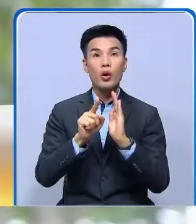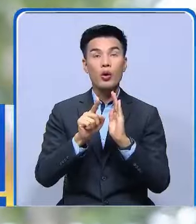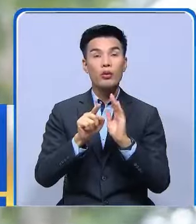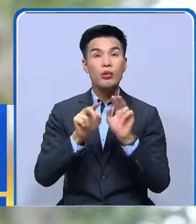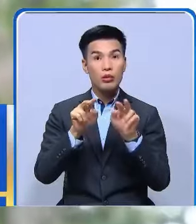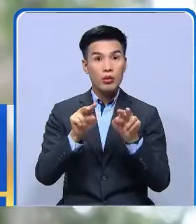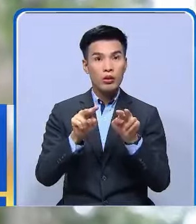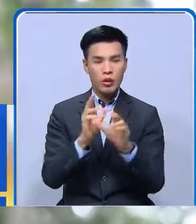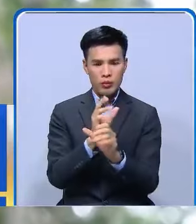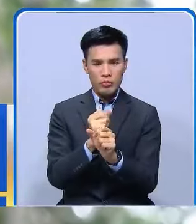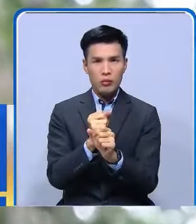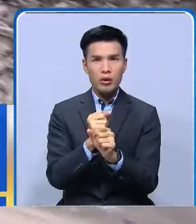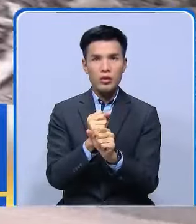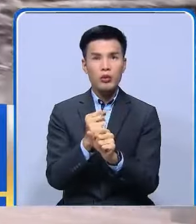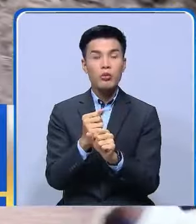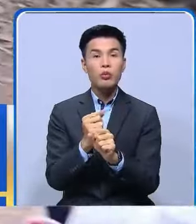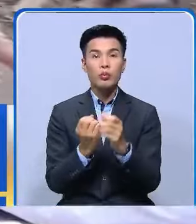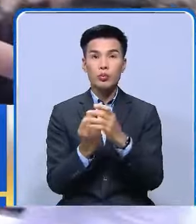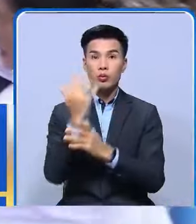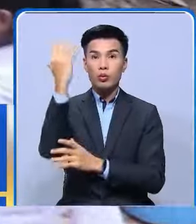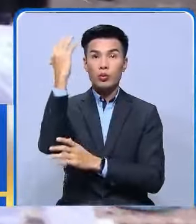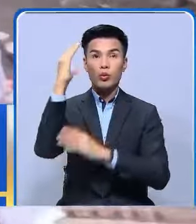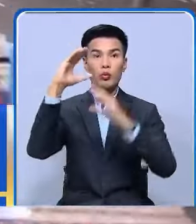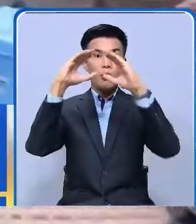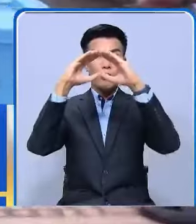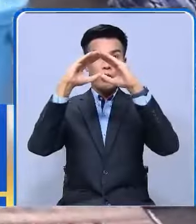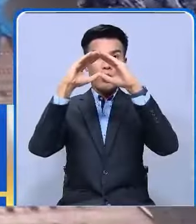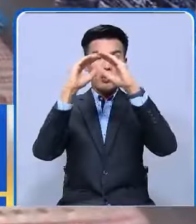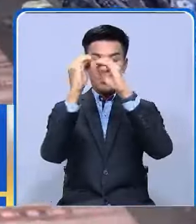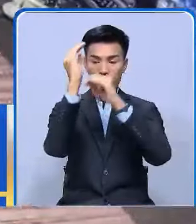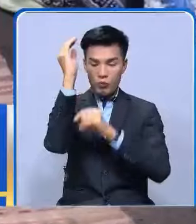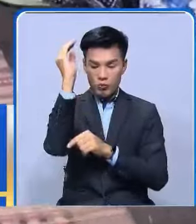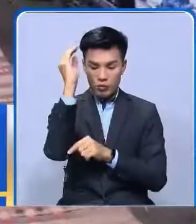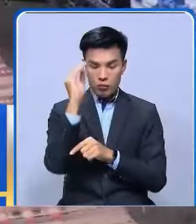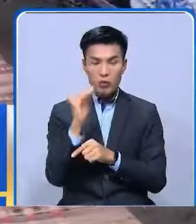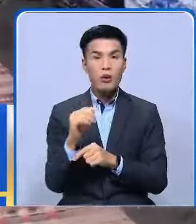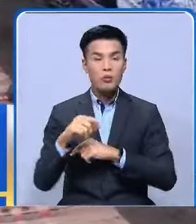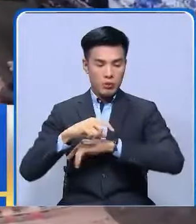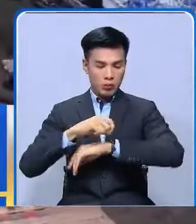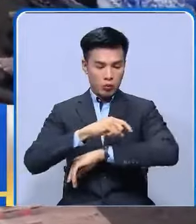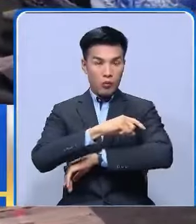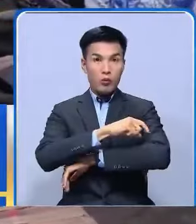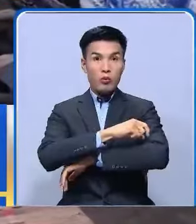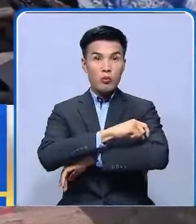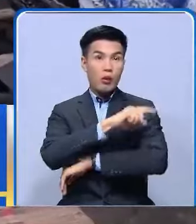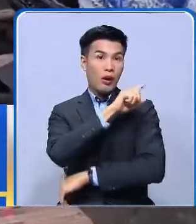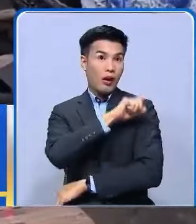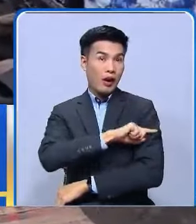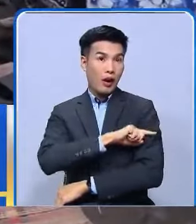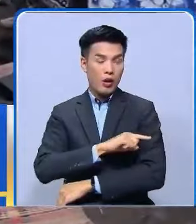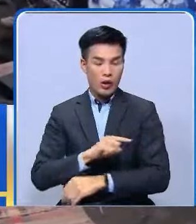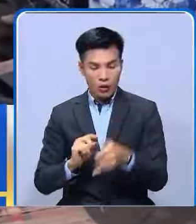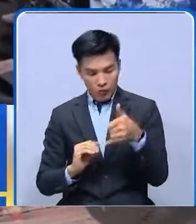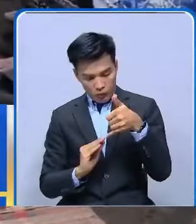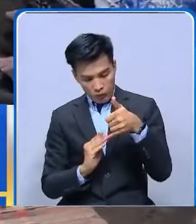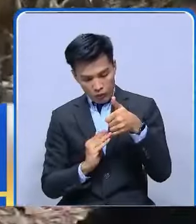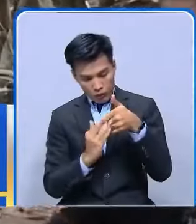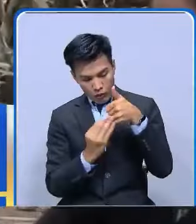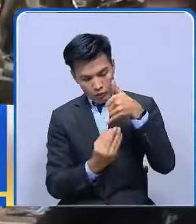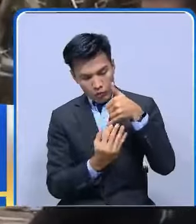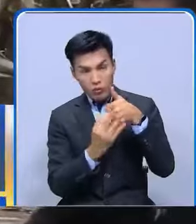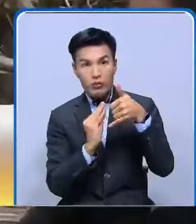แล้วรูปปั้นเนี่ยไปอยู่ใต้ต้นโพด้วยด้านล่างเป็นจอมปลวกอีกต่างหากปลวกก็สร้างรังไปตามขาเลยขึ้นไปอย่างเงี้ยนะคะไป